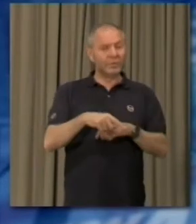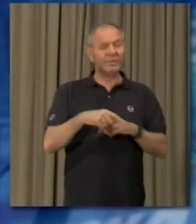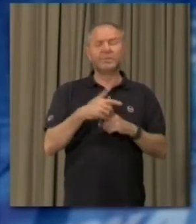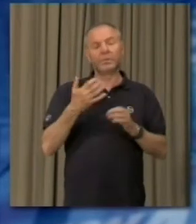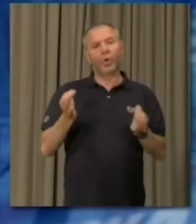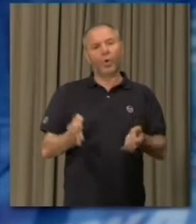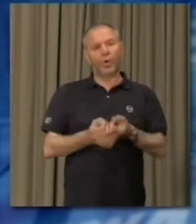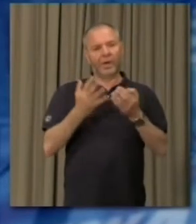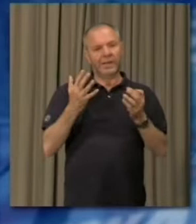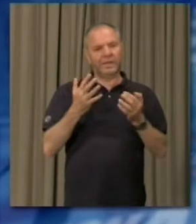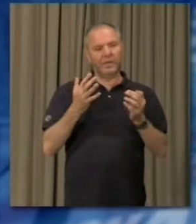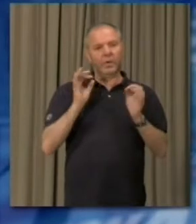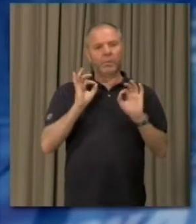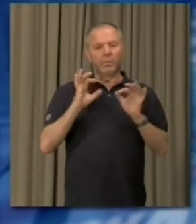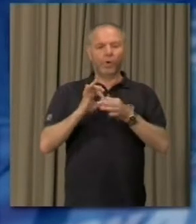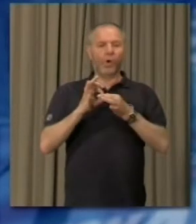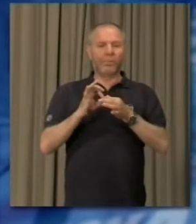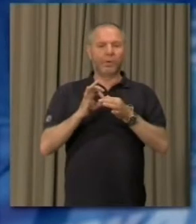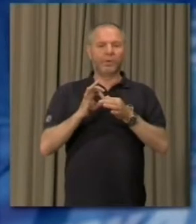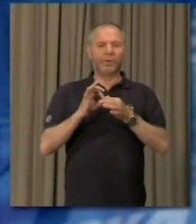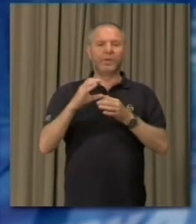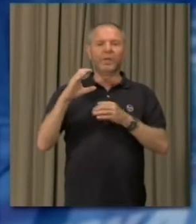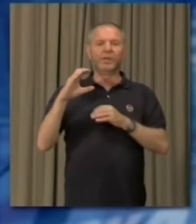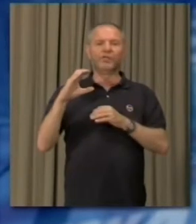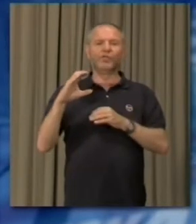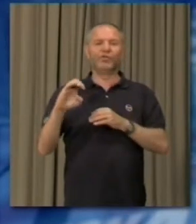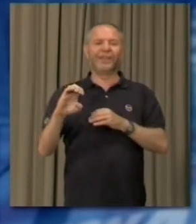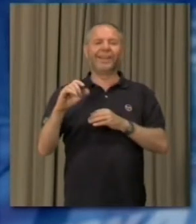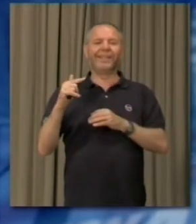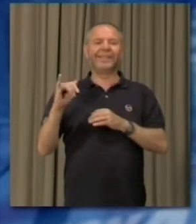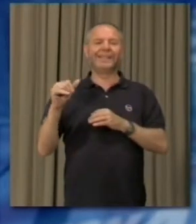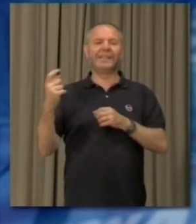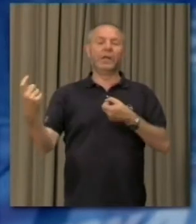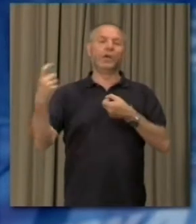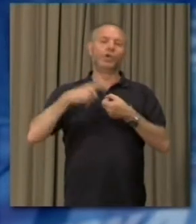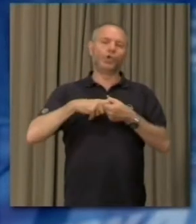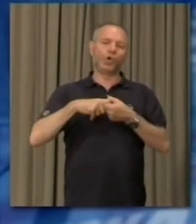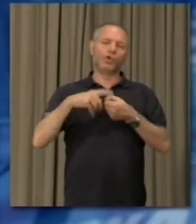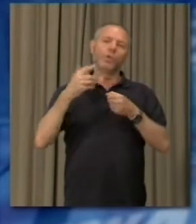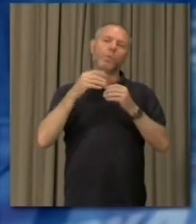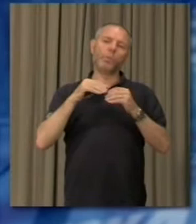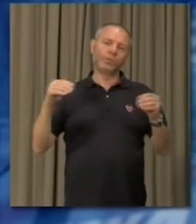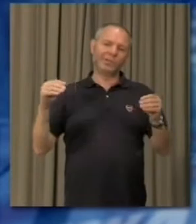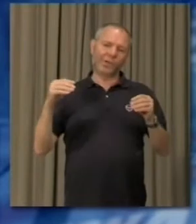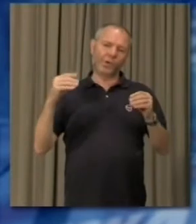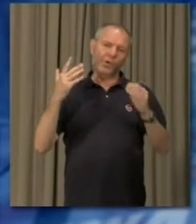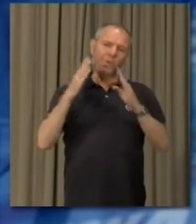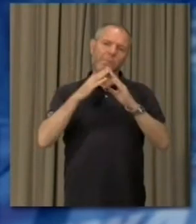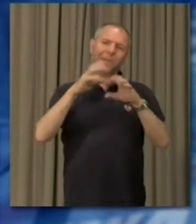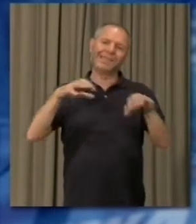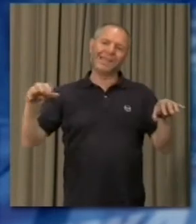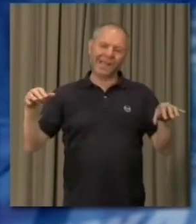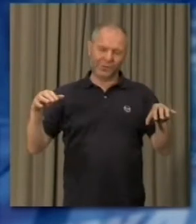per ufficializzare la collaborazione con Cristina Cefis, entrata come socio finanziatore del Museo del Paesaggio, e illustrare